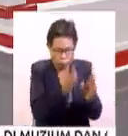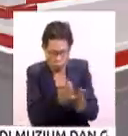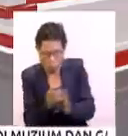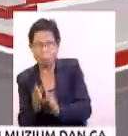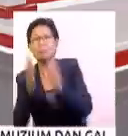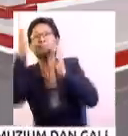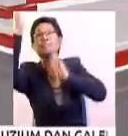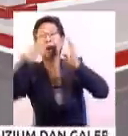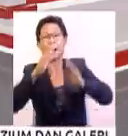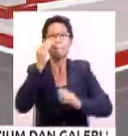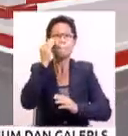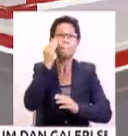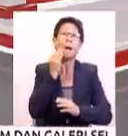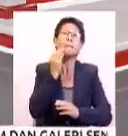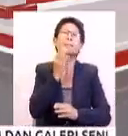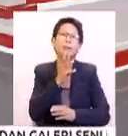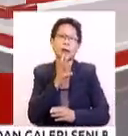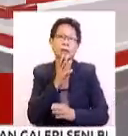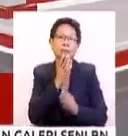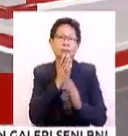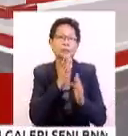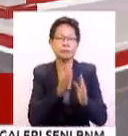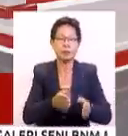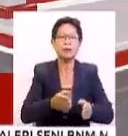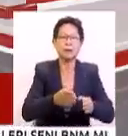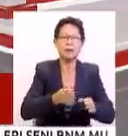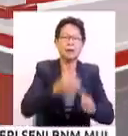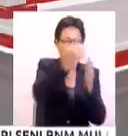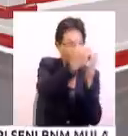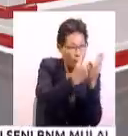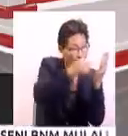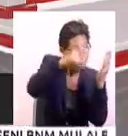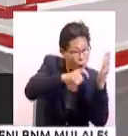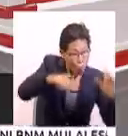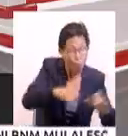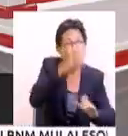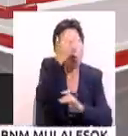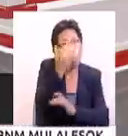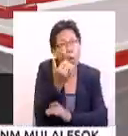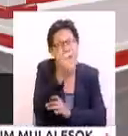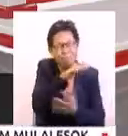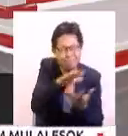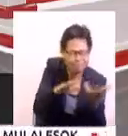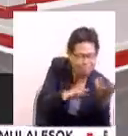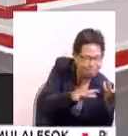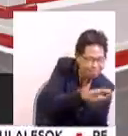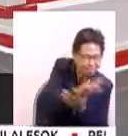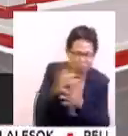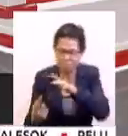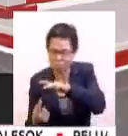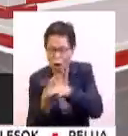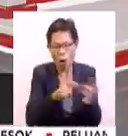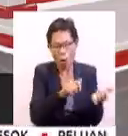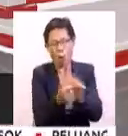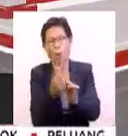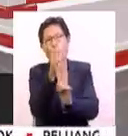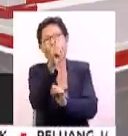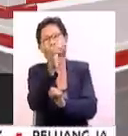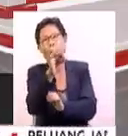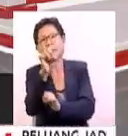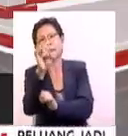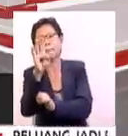Menteri Tun Dr. Mahathir Mohamad berkata langkah itu perlu dilakukan berikutan kekalutan yang ditimbulkan oleh One Malaysia Development